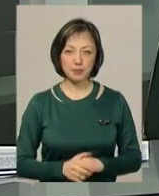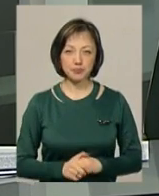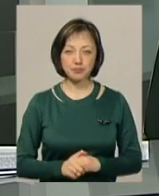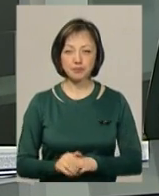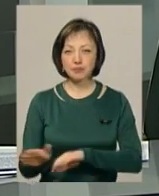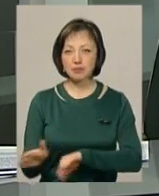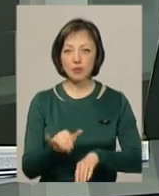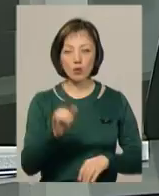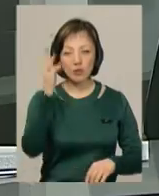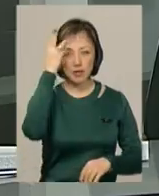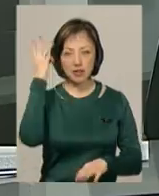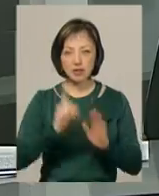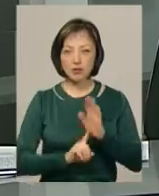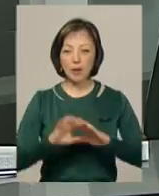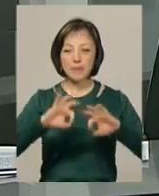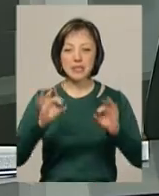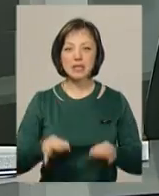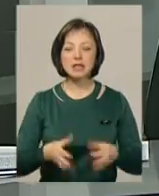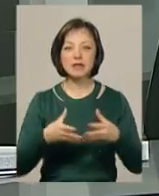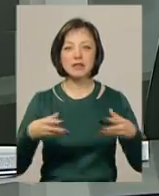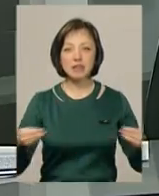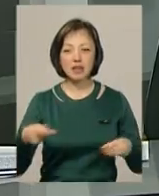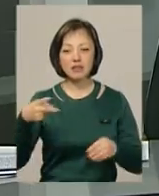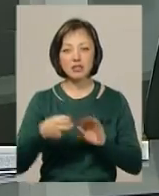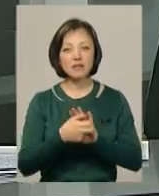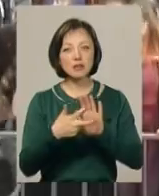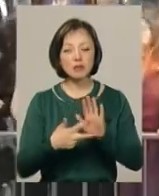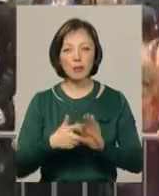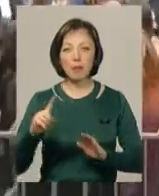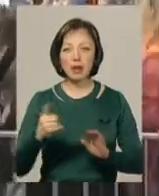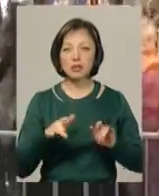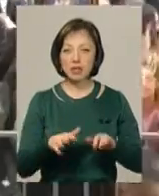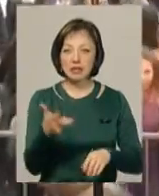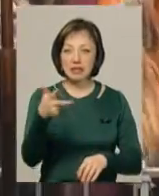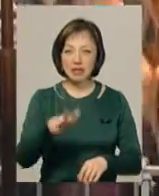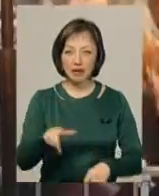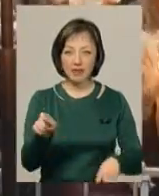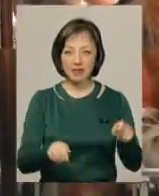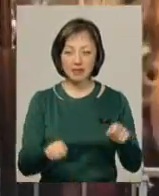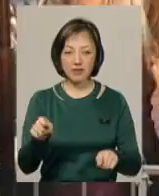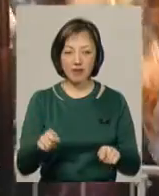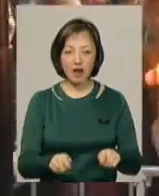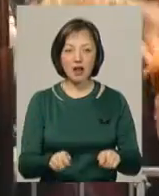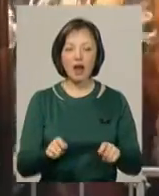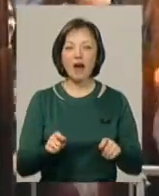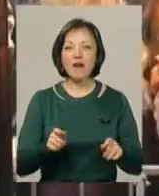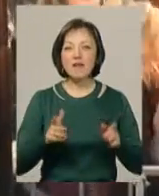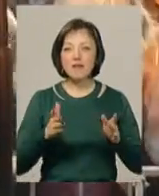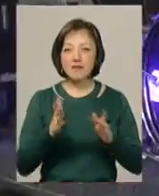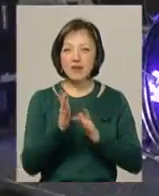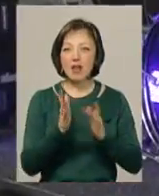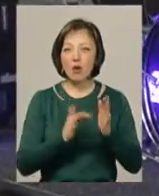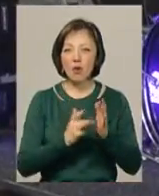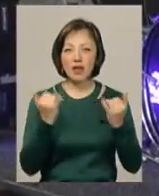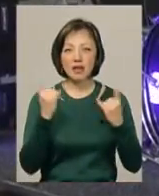У Хмельницькому стартує «Мистецька весна 2018». Серед перших заходів – три фестивалі – «Великодний дивосвіт», «Джазфест Поділля»